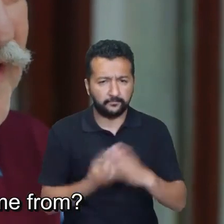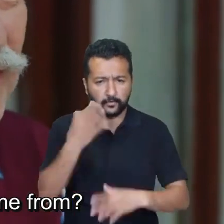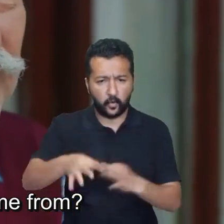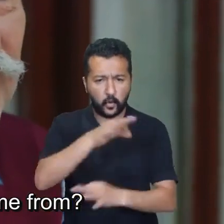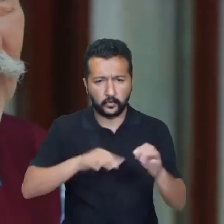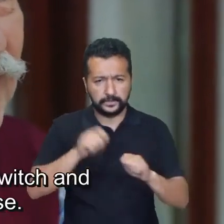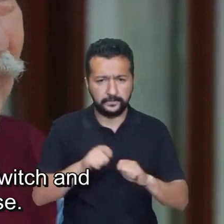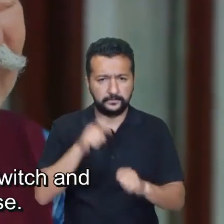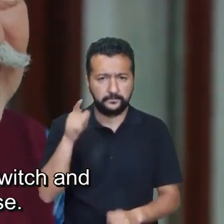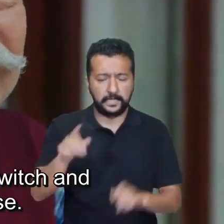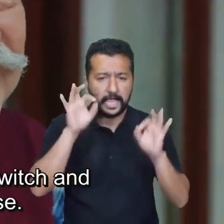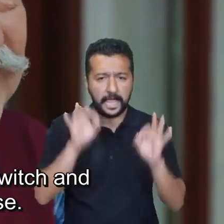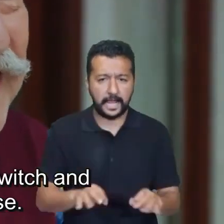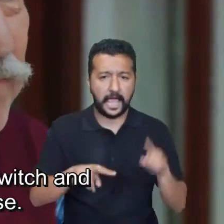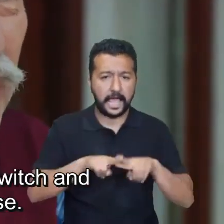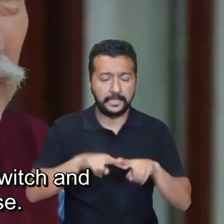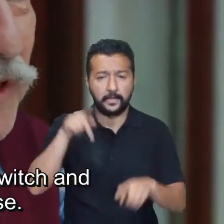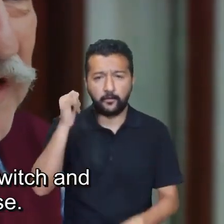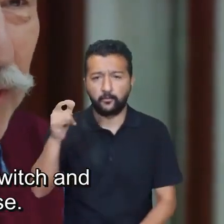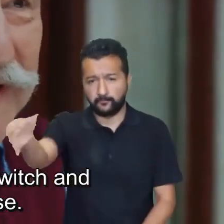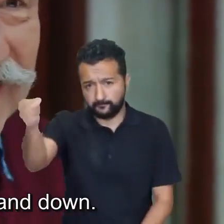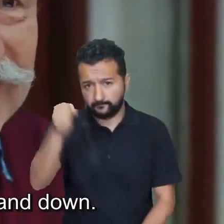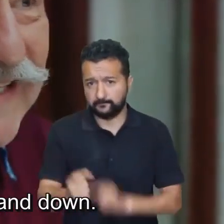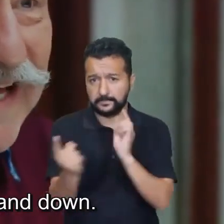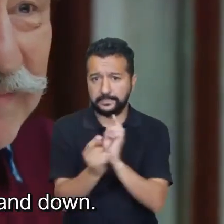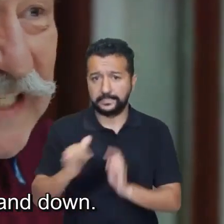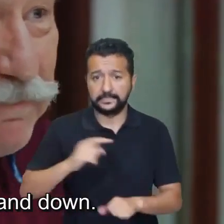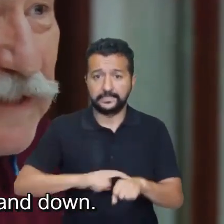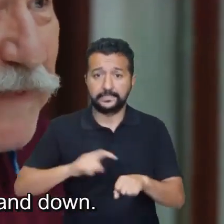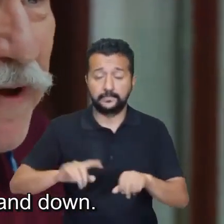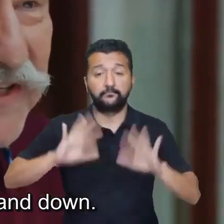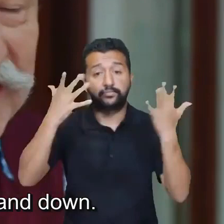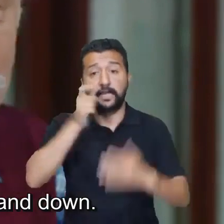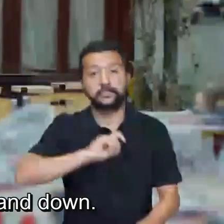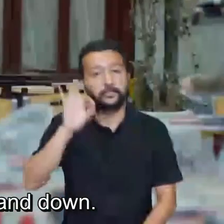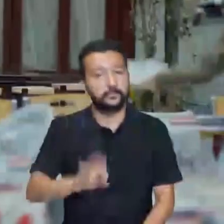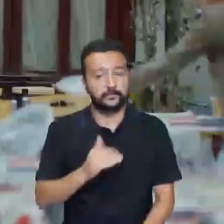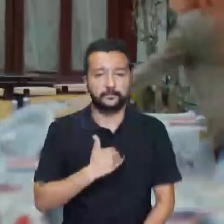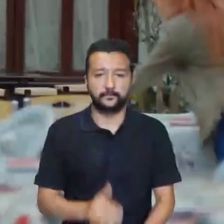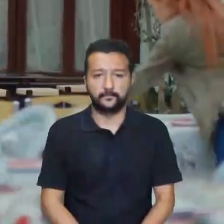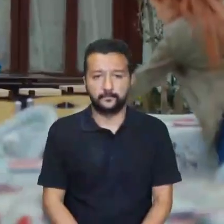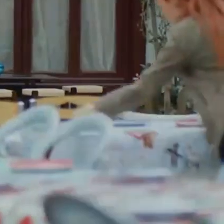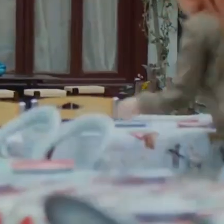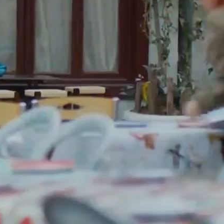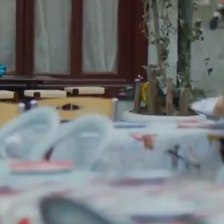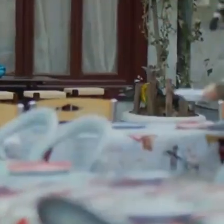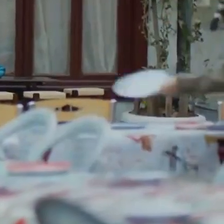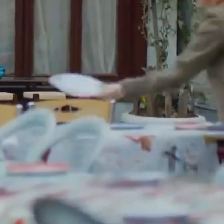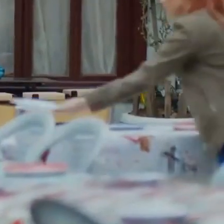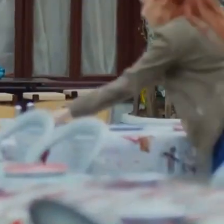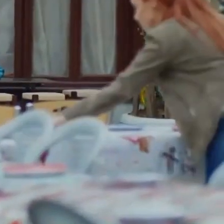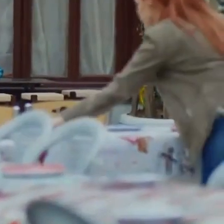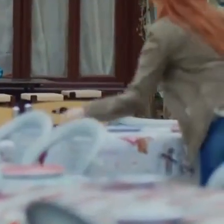bu organizasyon? Adile cadısını getirip burnumun dibine sokacaklar, sinirlerim zıp zıp tepeme çıkacak. Halit çay